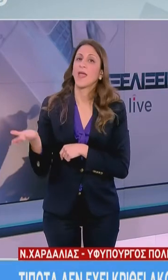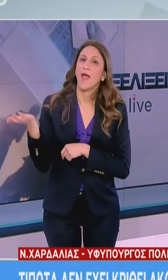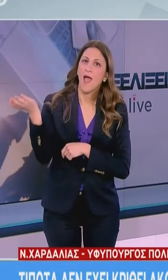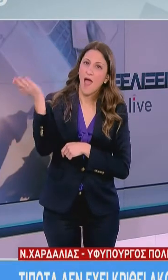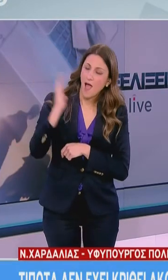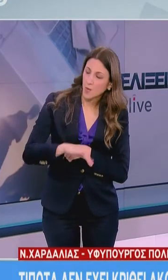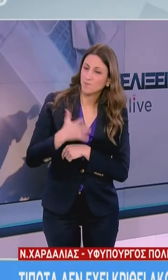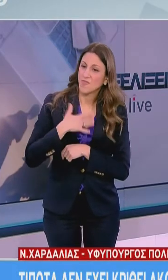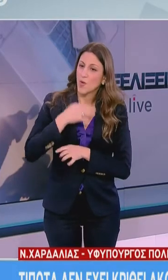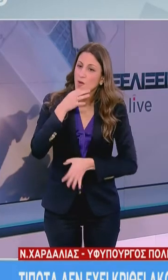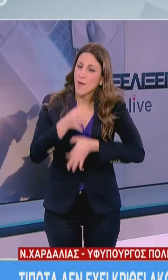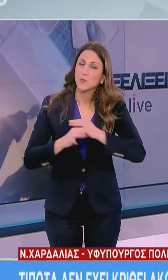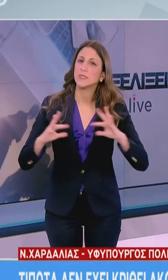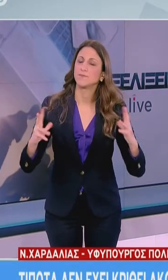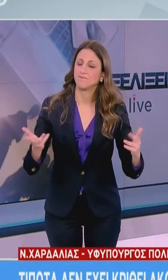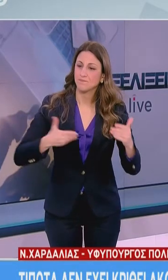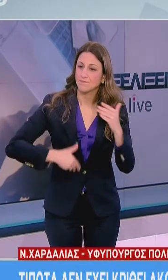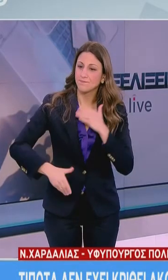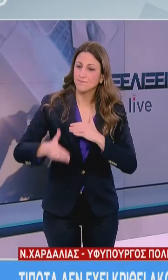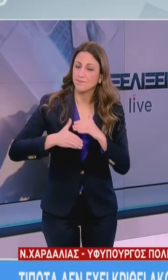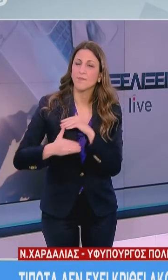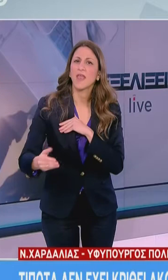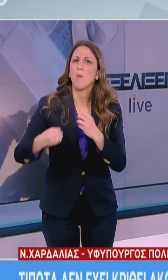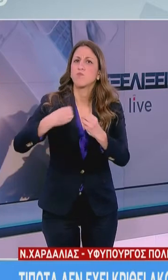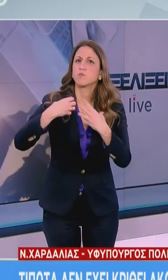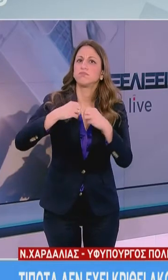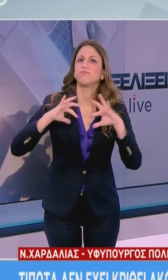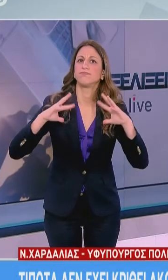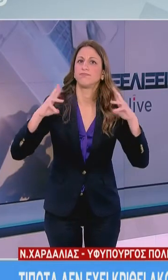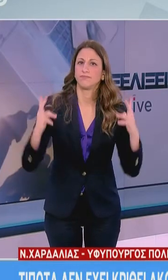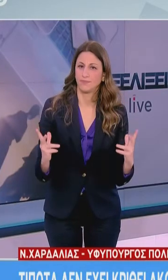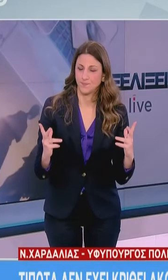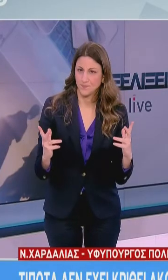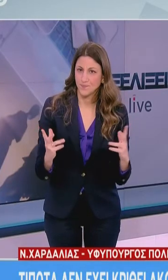πληροφορήσω για μια πρωτοβουλία που προάγει την πρόσβαση στην πληροφόρηση. Το